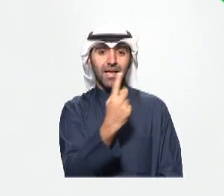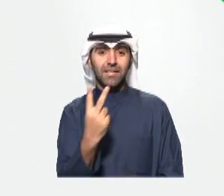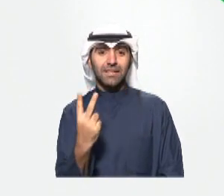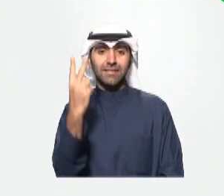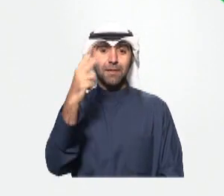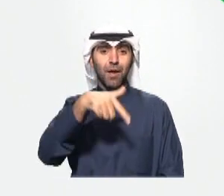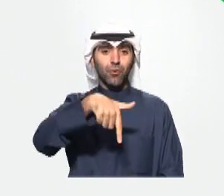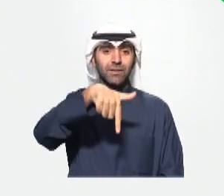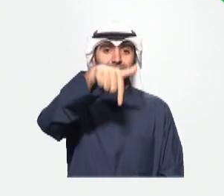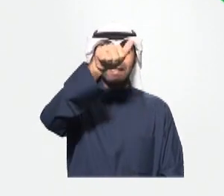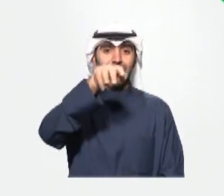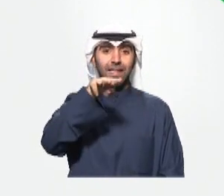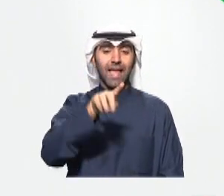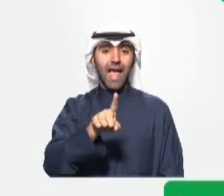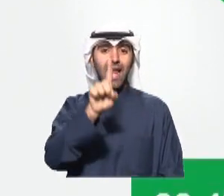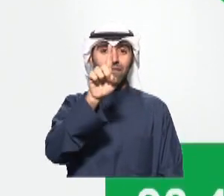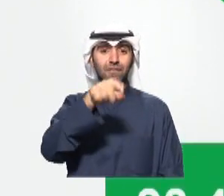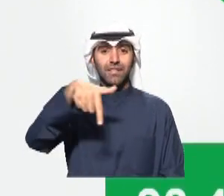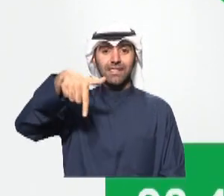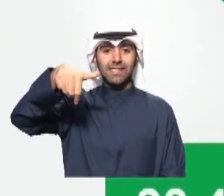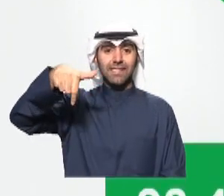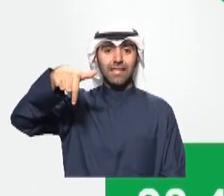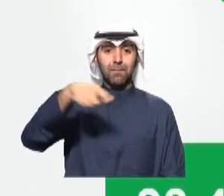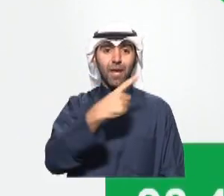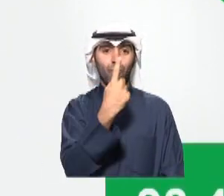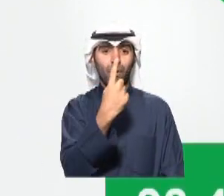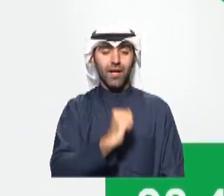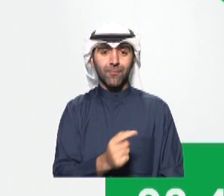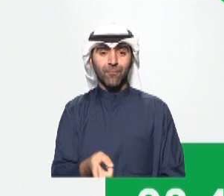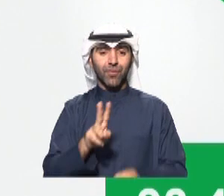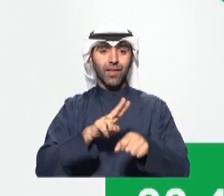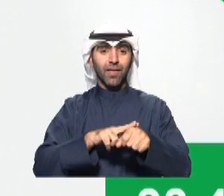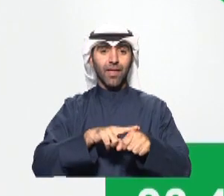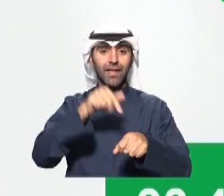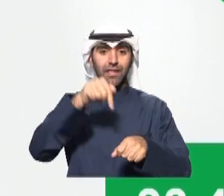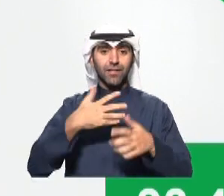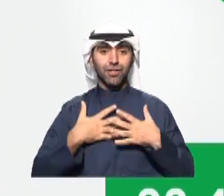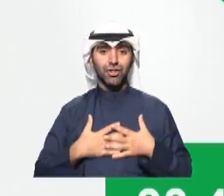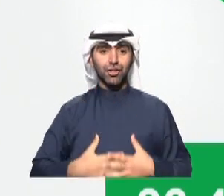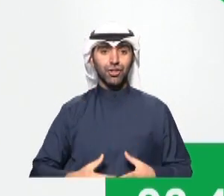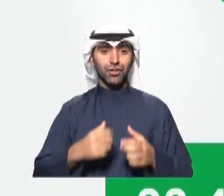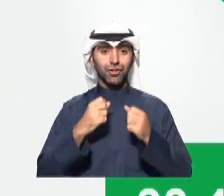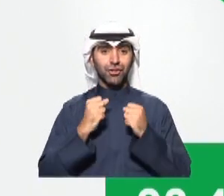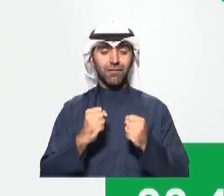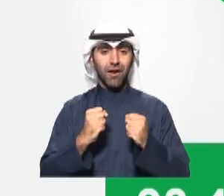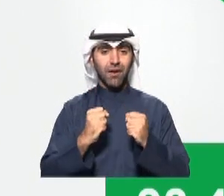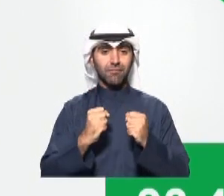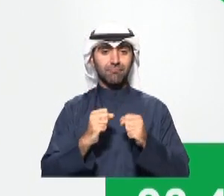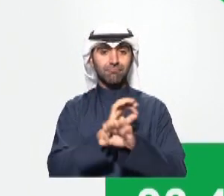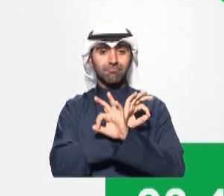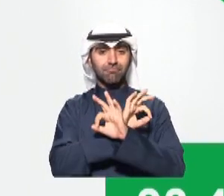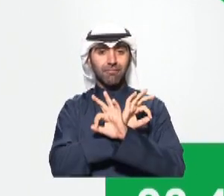167,600 حالة واحدة. أصبح الآن نسبة حالات التعافي إلى